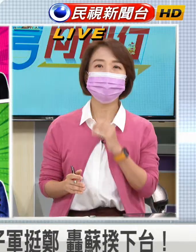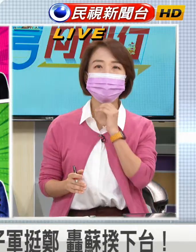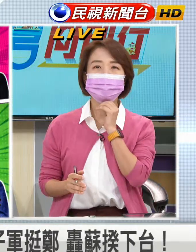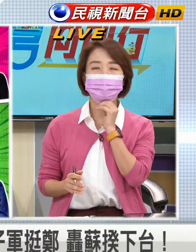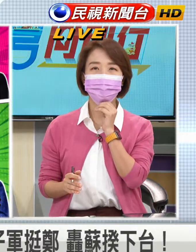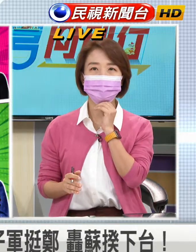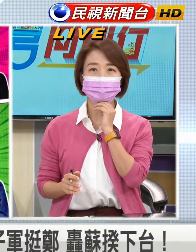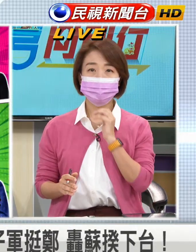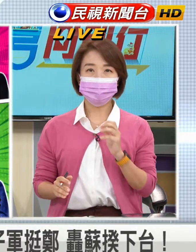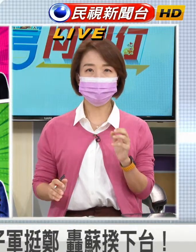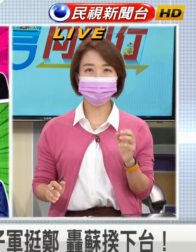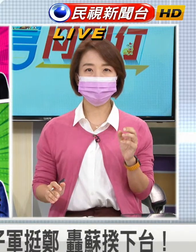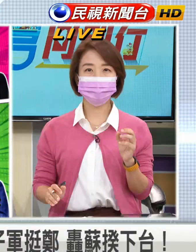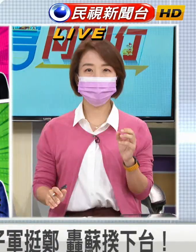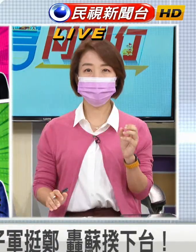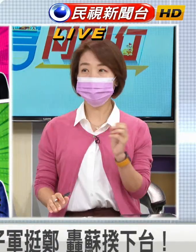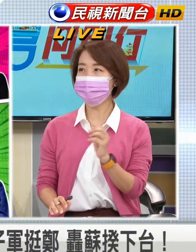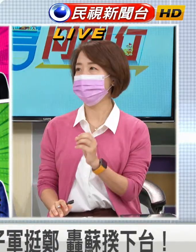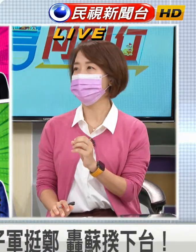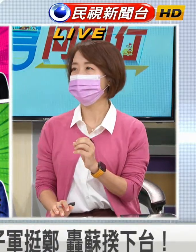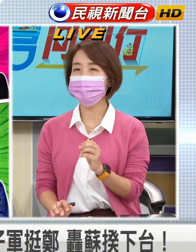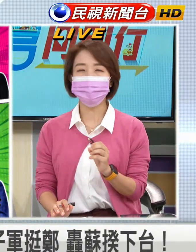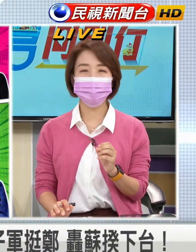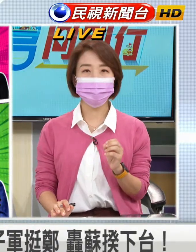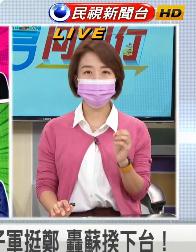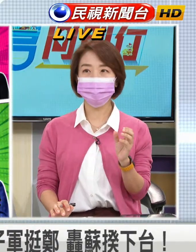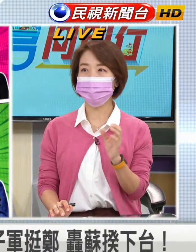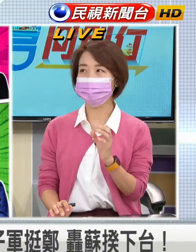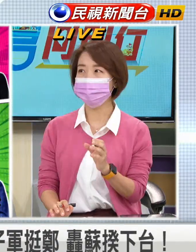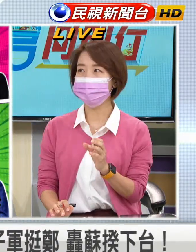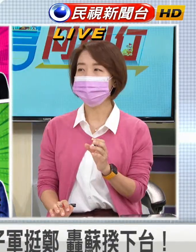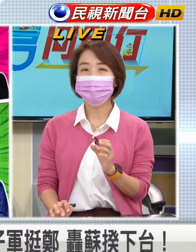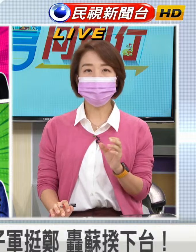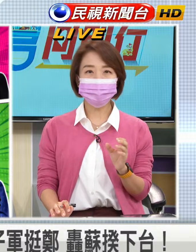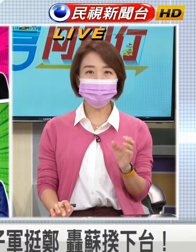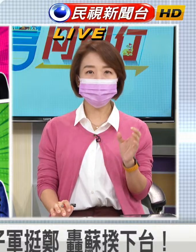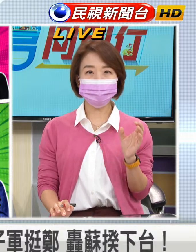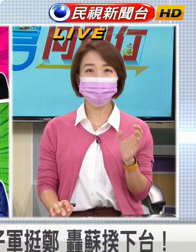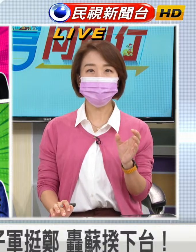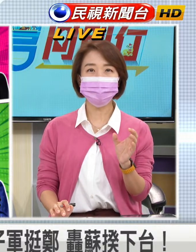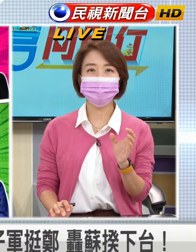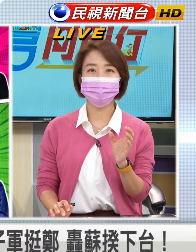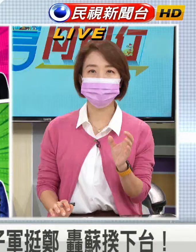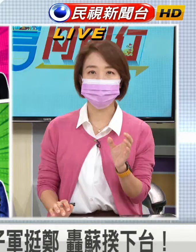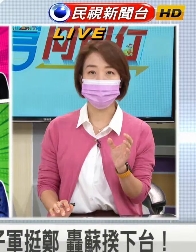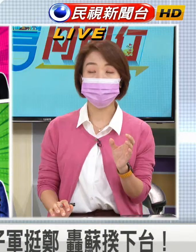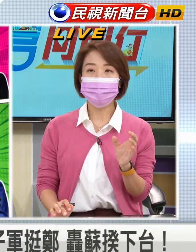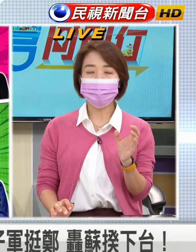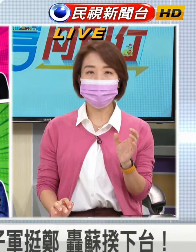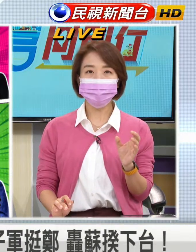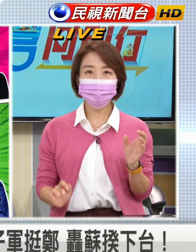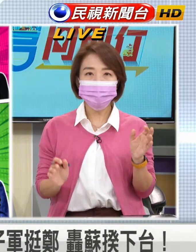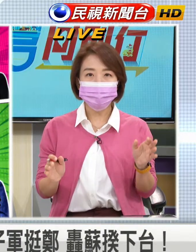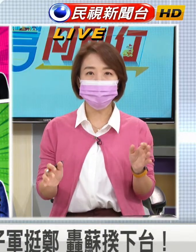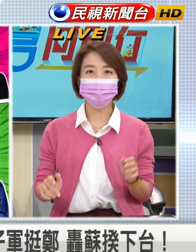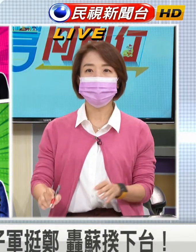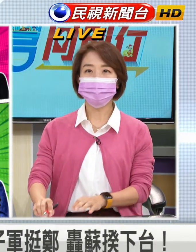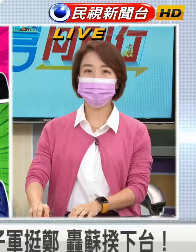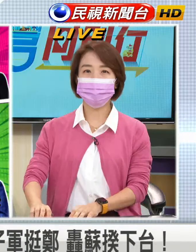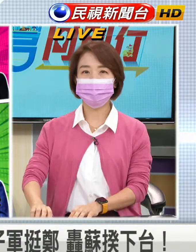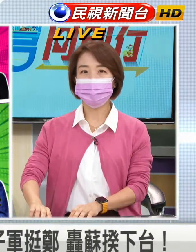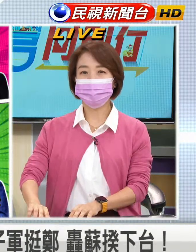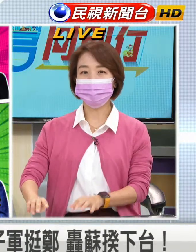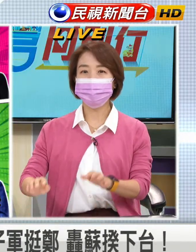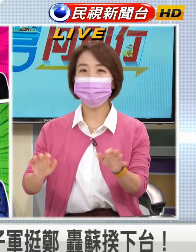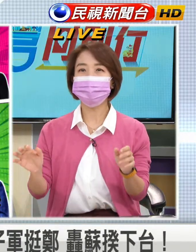水、很低俗但是又很耸动的一些情绪性的字眼来刺激